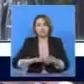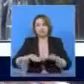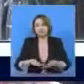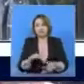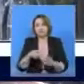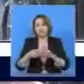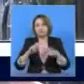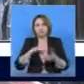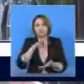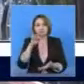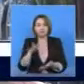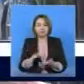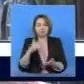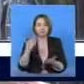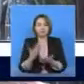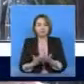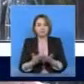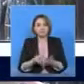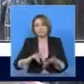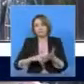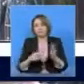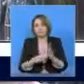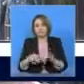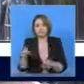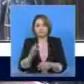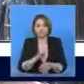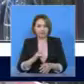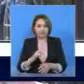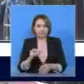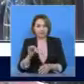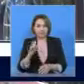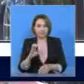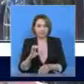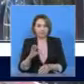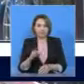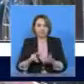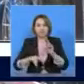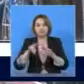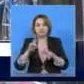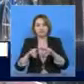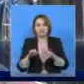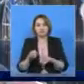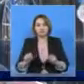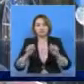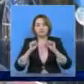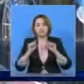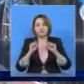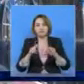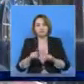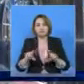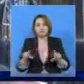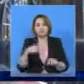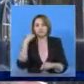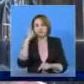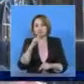уже перейдем в районах. Кроме того, в этом году мы запланировали в районе Батыс строительство физкультурно-оздоровительного центра для